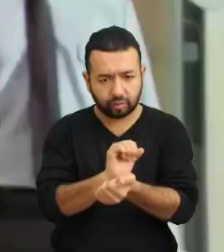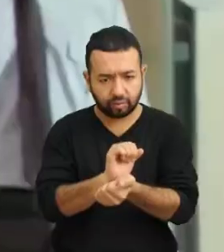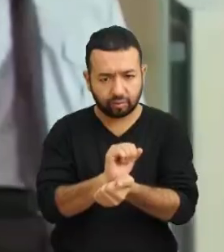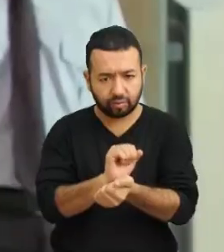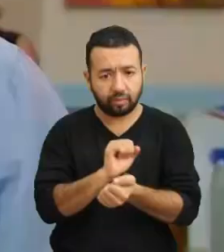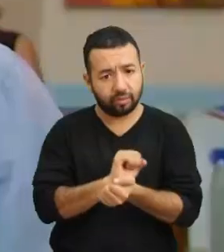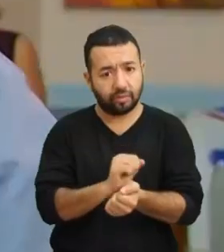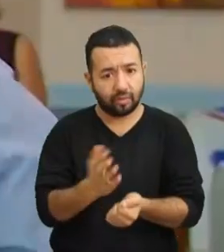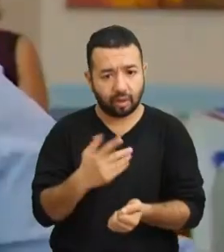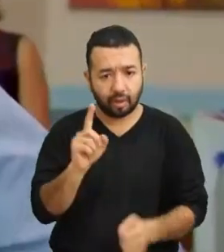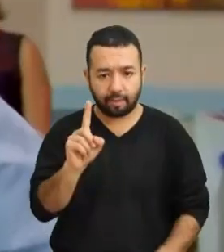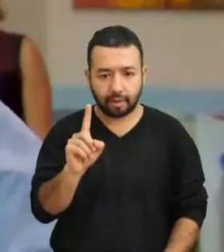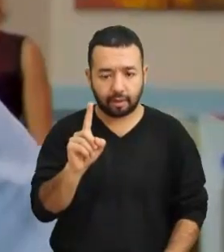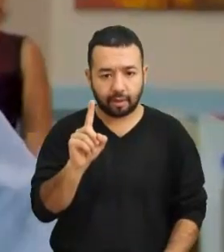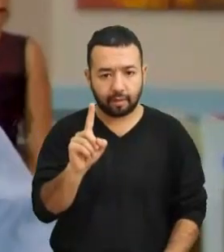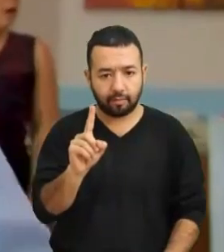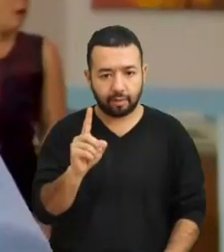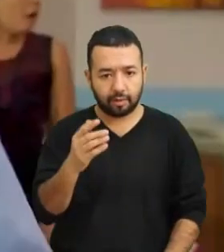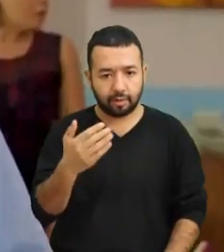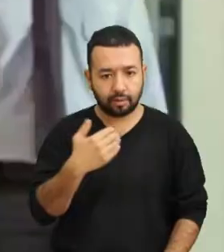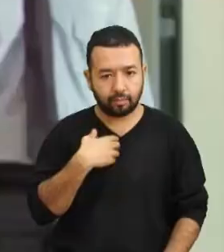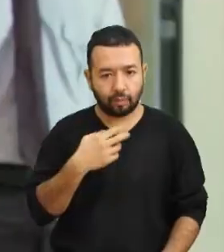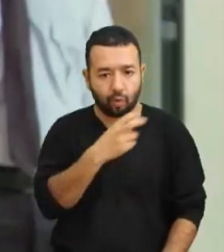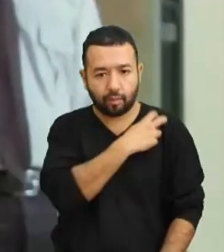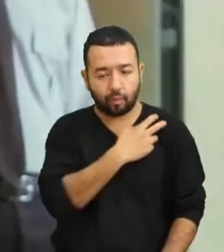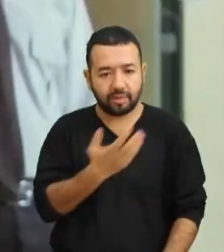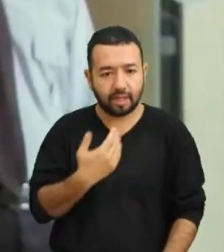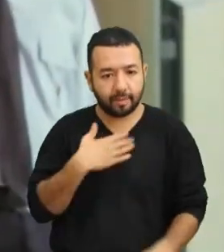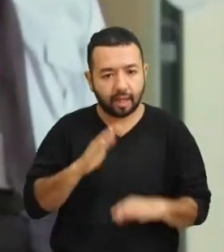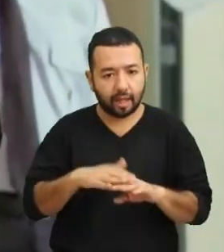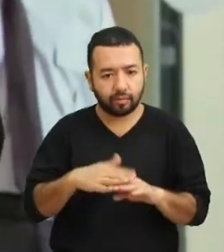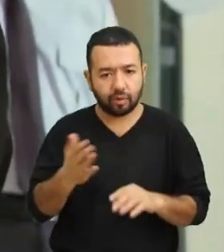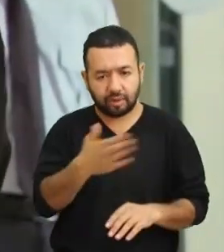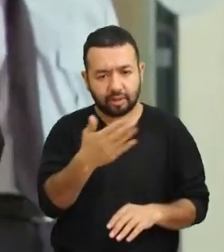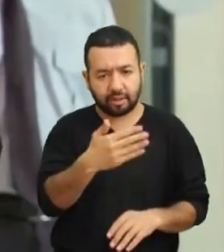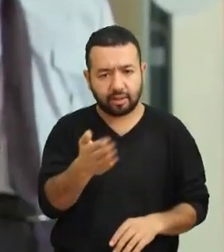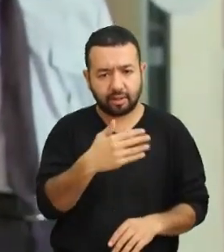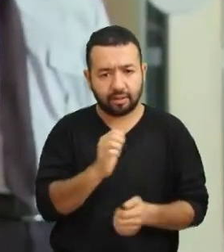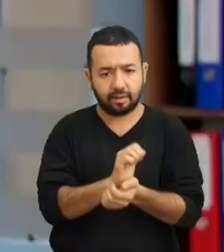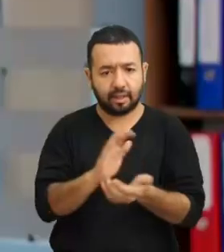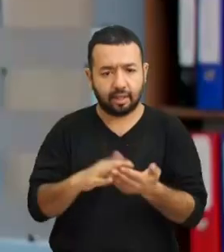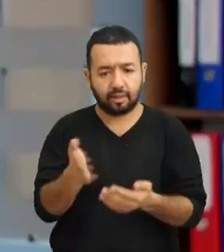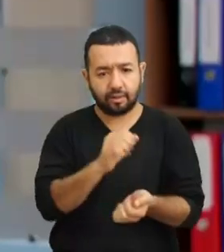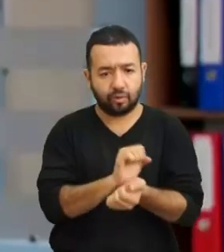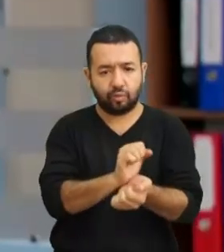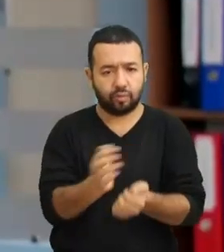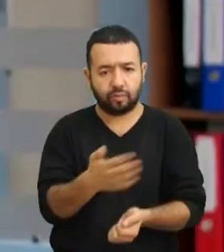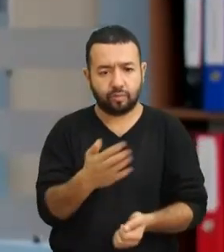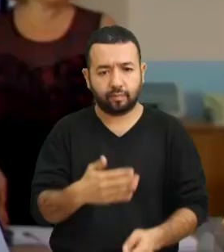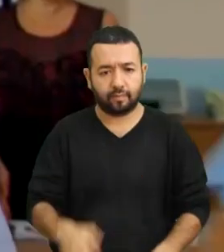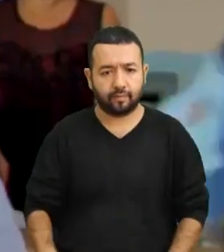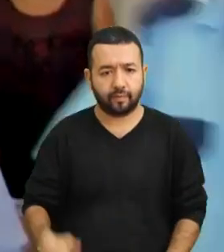Tutuklamak mı? Öyle. Bir dakika. Ya Ayhan komiserim ne yapıyorsunuz siz Allah aşkınıza ya? Geç arkadaşlar tutmayın. Alarma